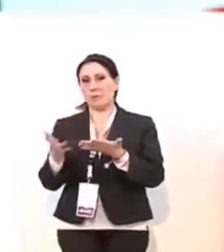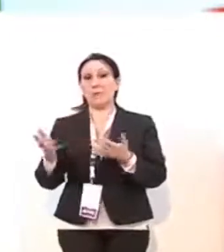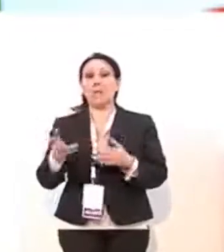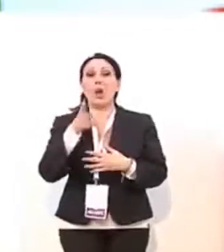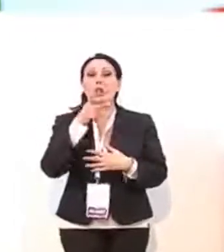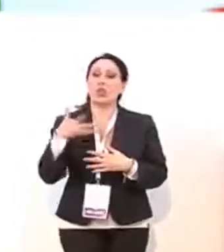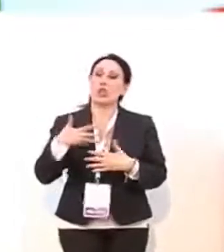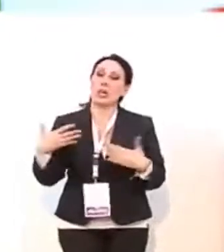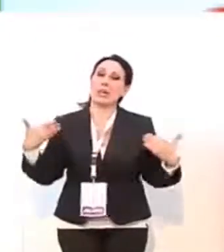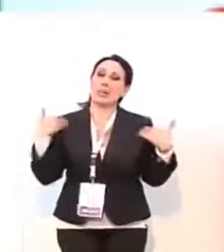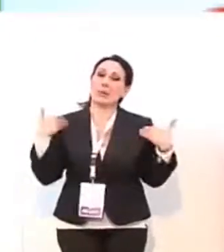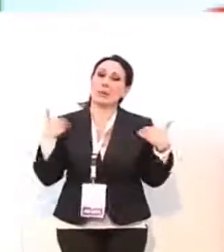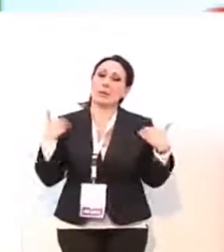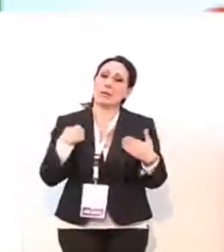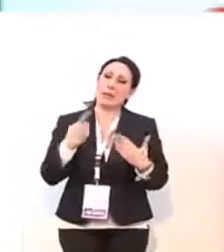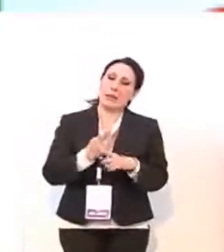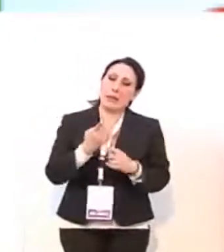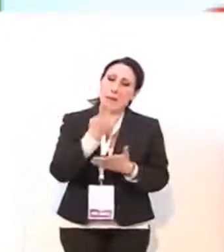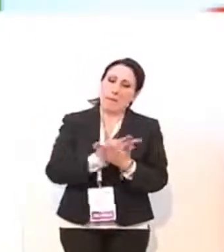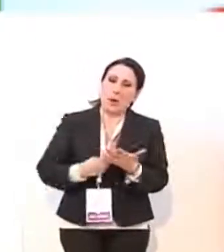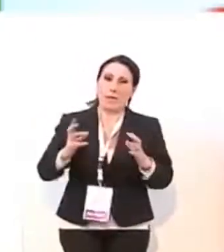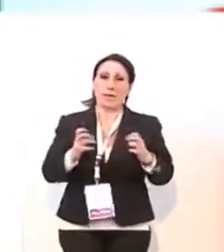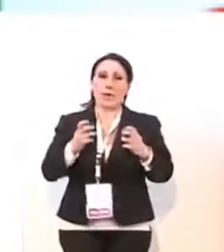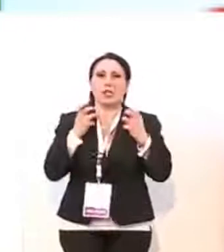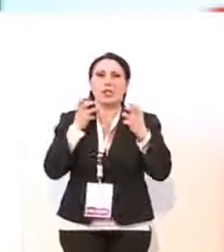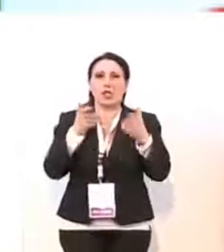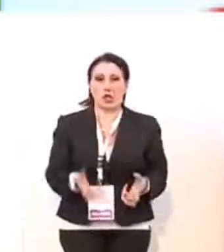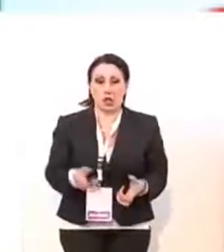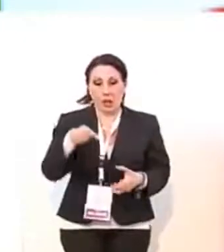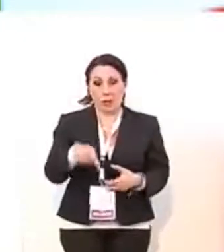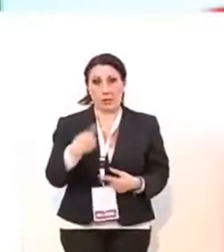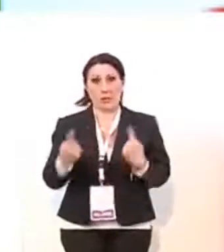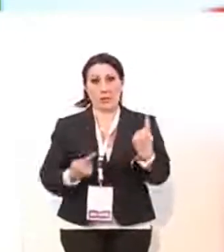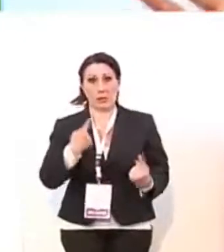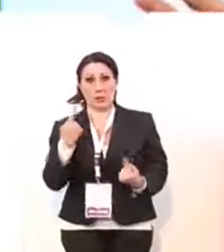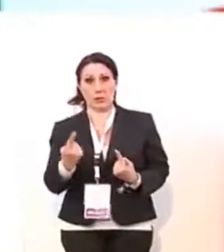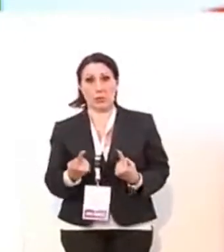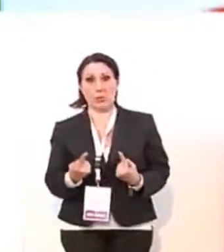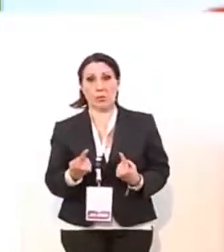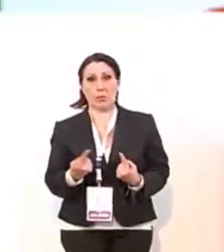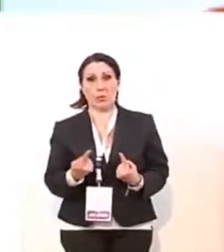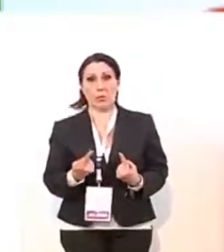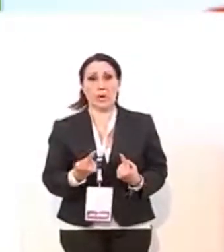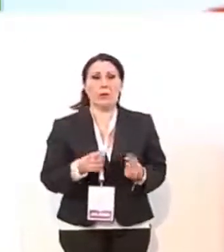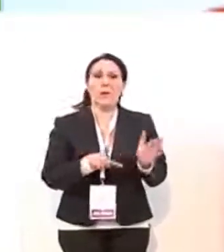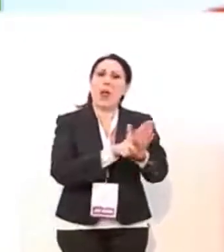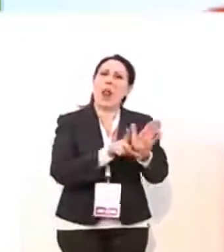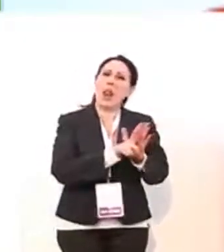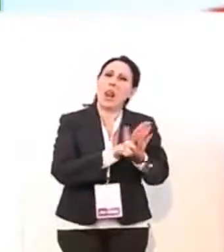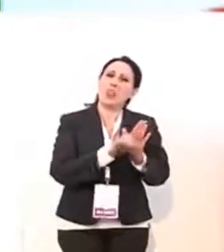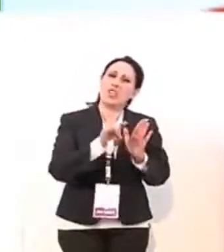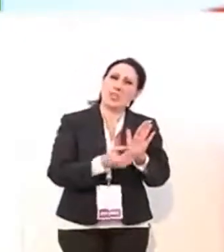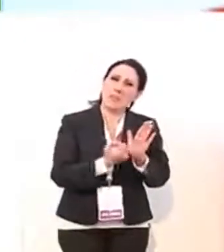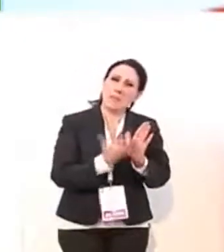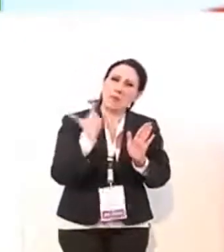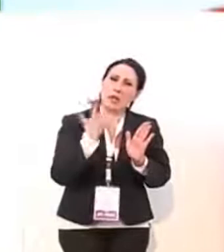donne, di provare a reagire a questo fenomeno. E credo che non sia solo sul piano normativo, lo voglio dire con molta chiarezza,